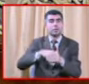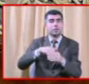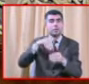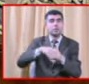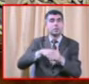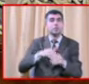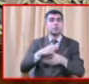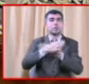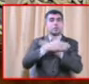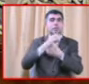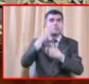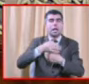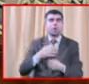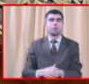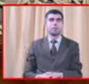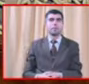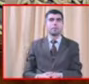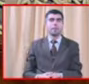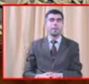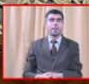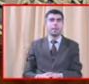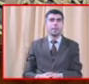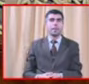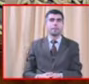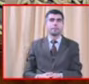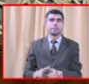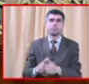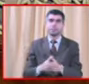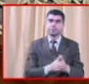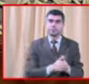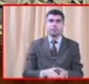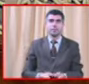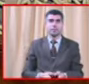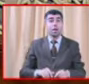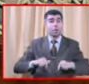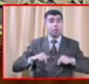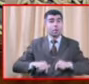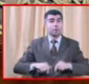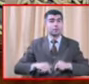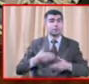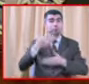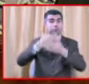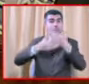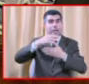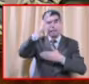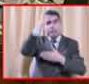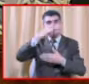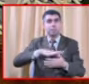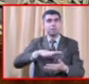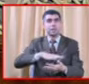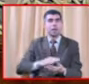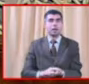الوطني الاحرار. فريق التجمع الوطني، تفضل السيد النائب. سيد الوزير، اتفاقيه شراكه